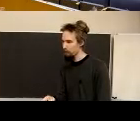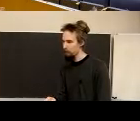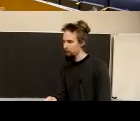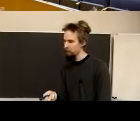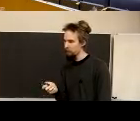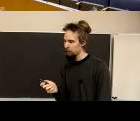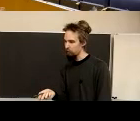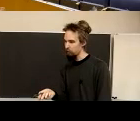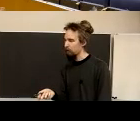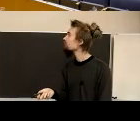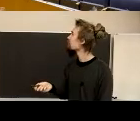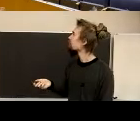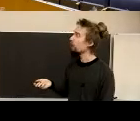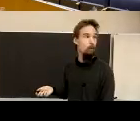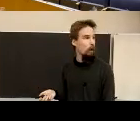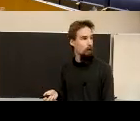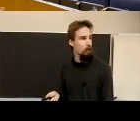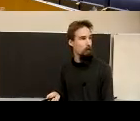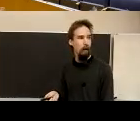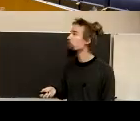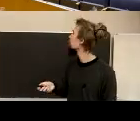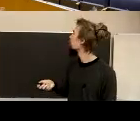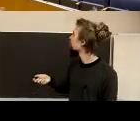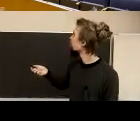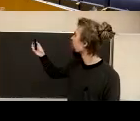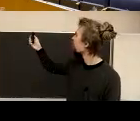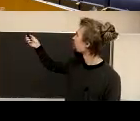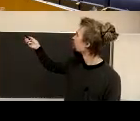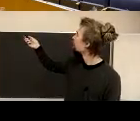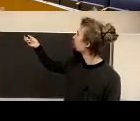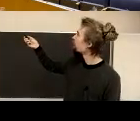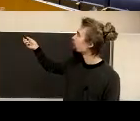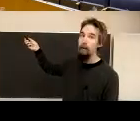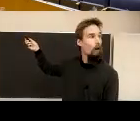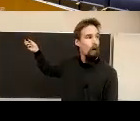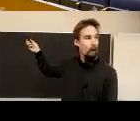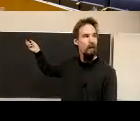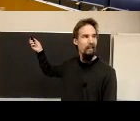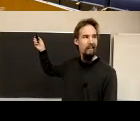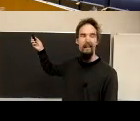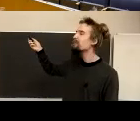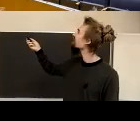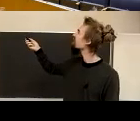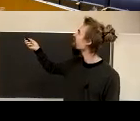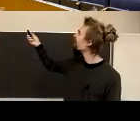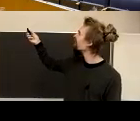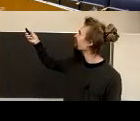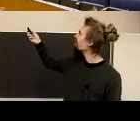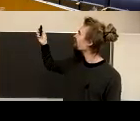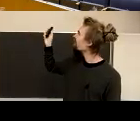Tässä on esimerkkejä. Mä oon nyt mennyt pikkasen ajalle. Ei ole vielä. Okei, mahtavaa.